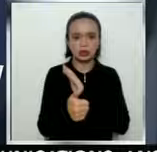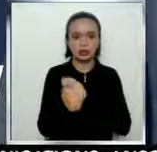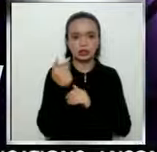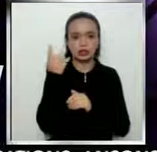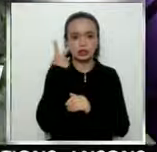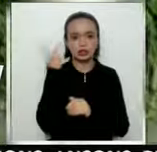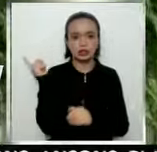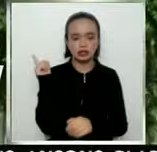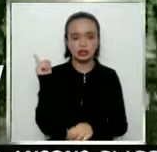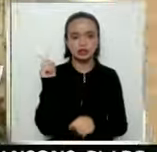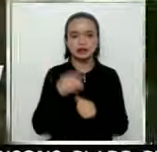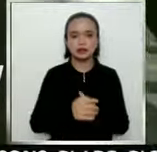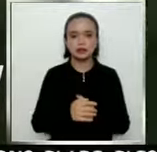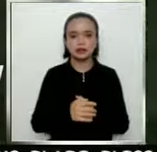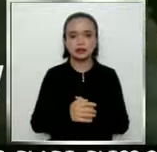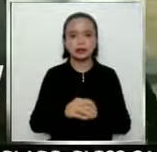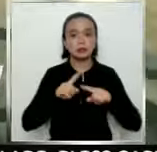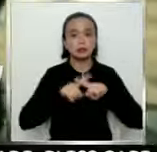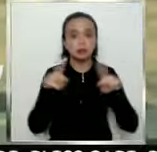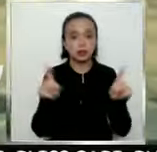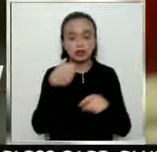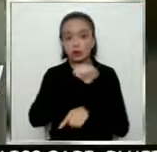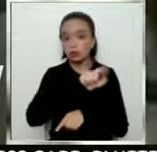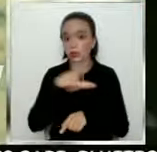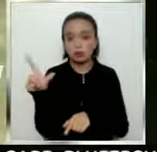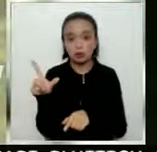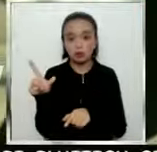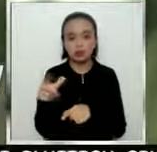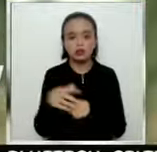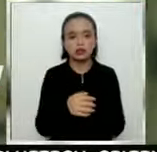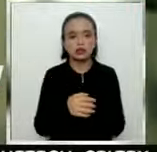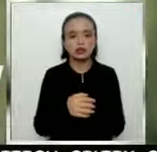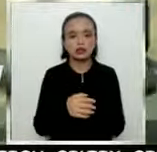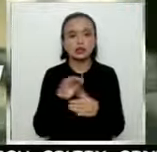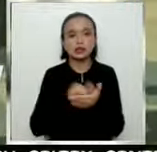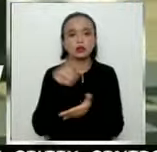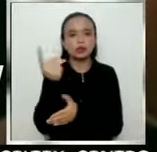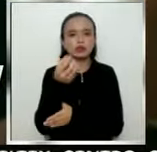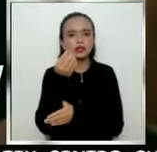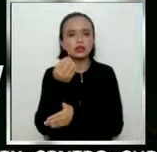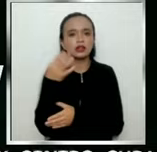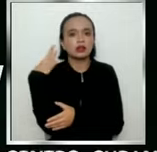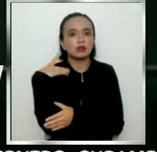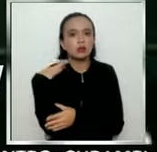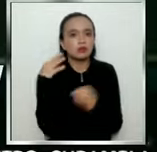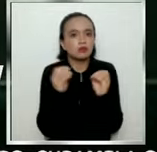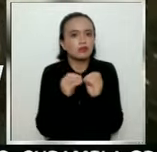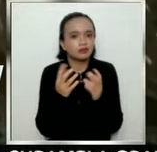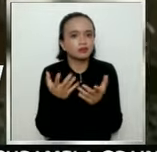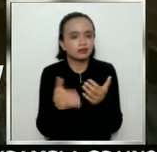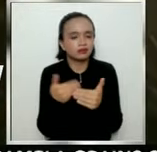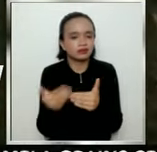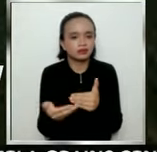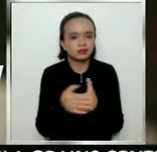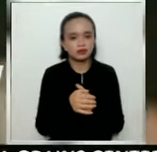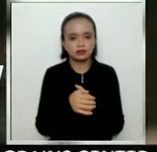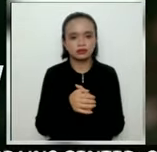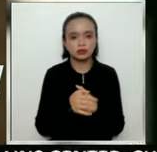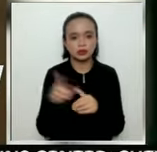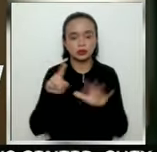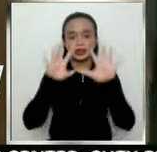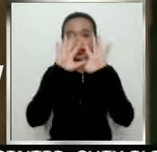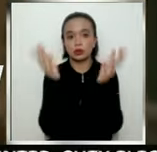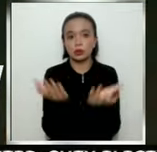Hunters. Pero ang lahat ng yan, ilan lang sa mga dapat niyong abangan sa world premiere ngayong